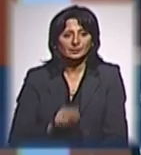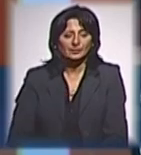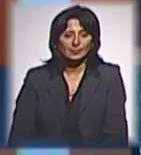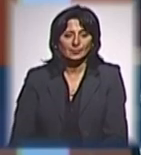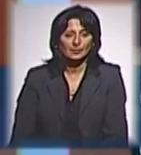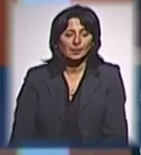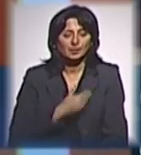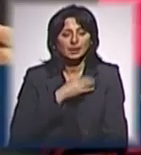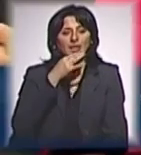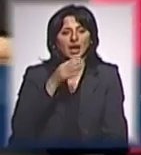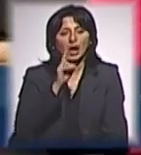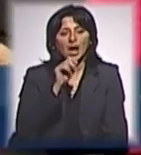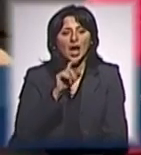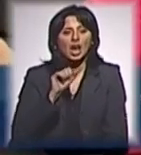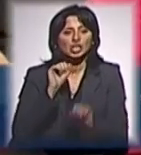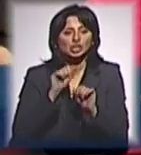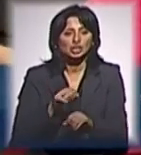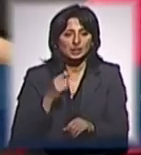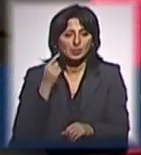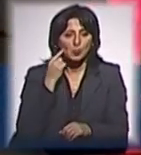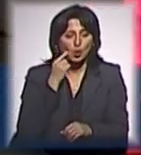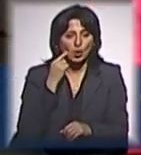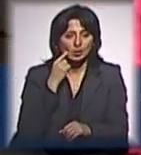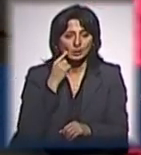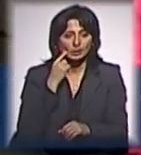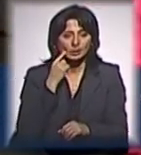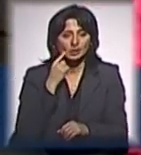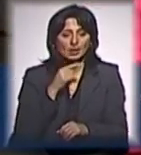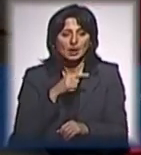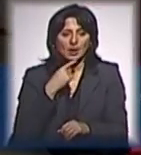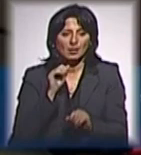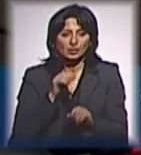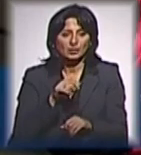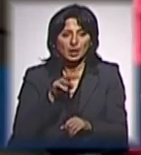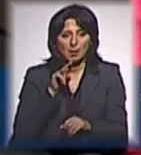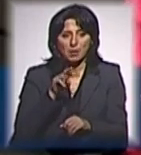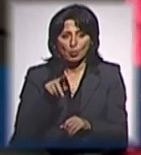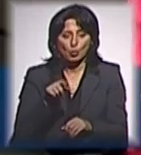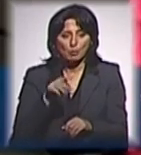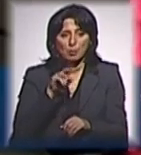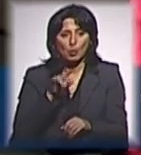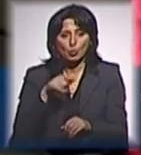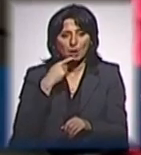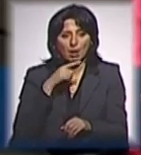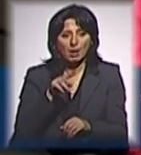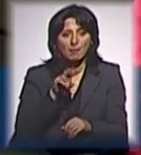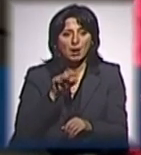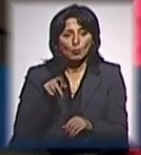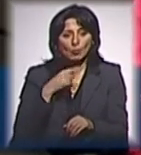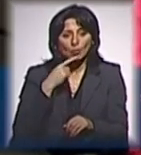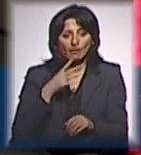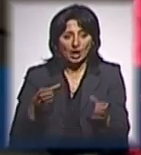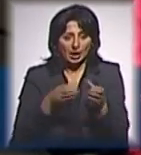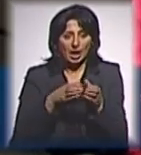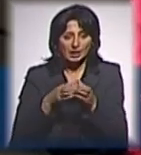სხვათაშორის, ეკა მინდა გითხრათ, კახა შეიძლება მოერიდოს უკაცრავად ალიკო ამაზე რომ ლაპარაკობ, თორე აი მამუკა დამიდასტურებს.